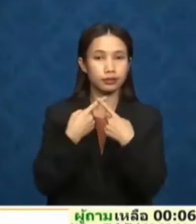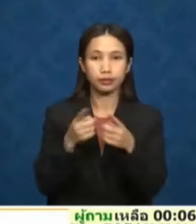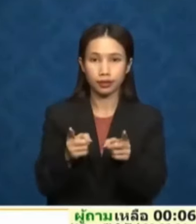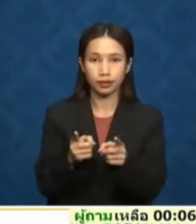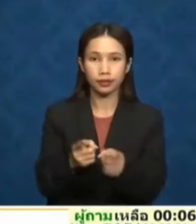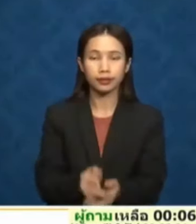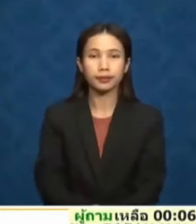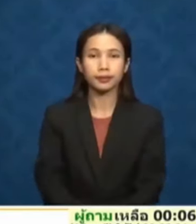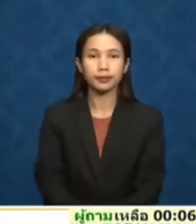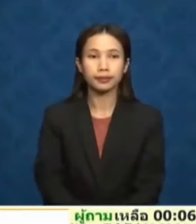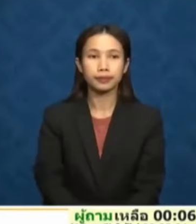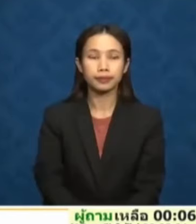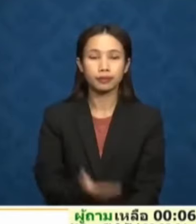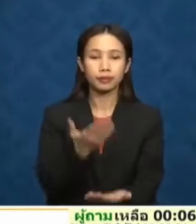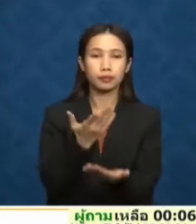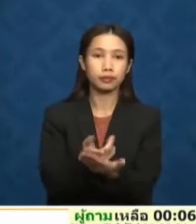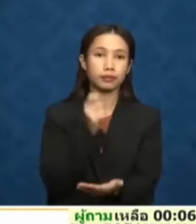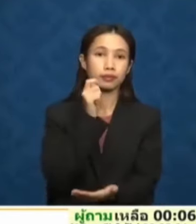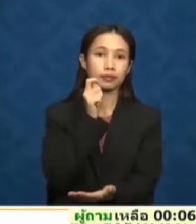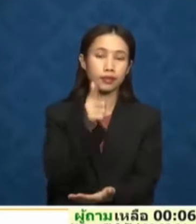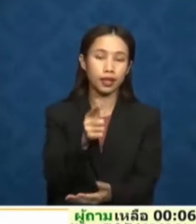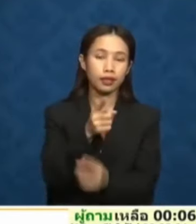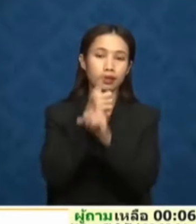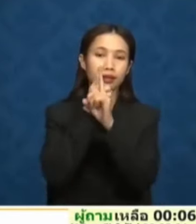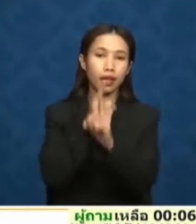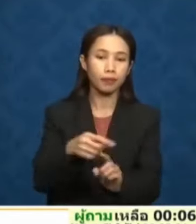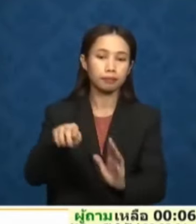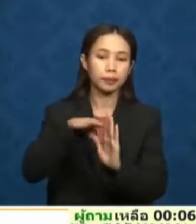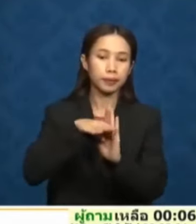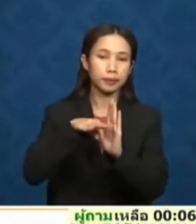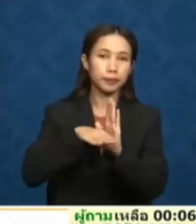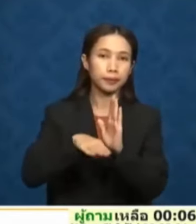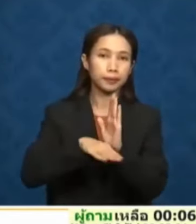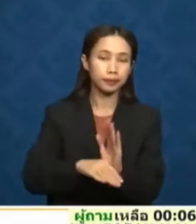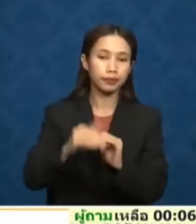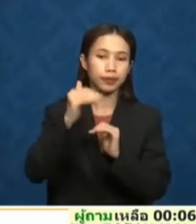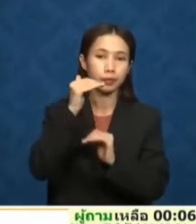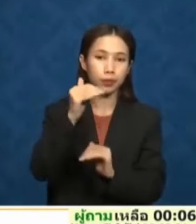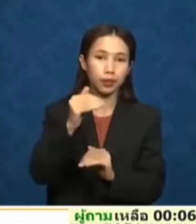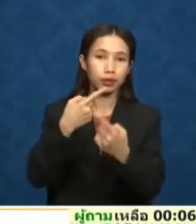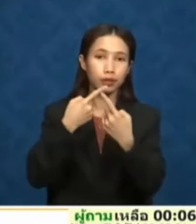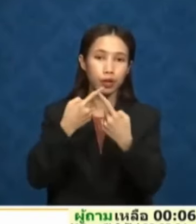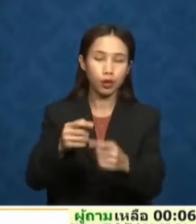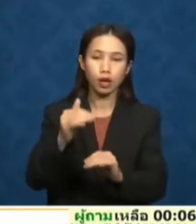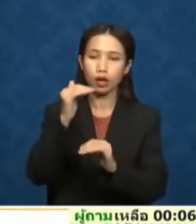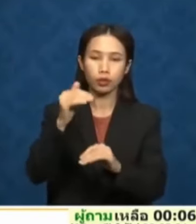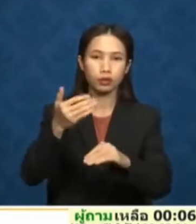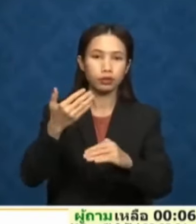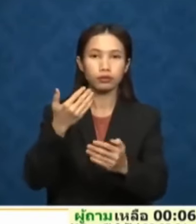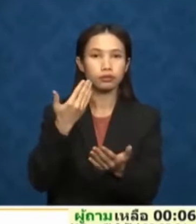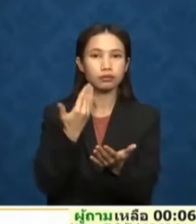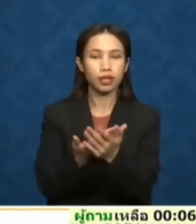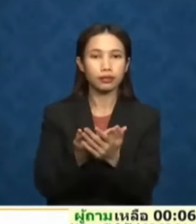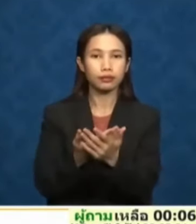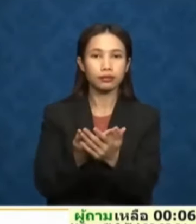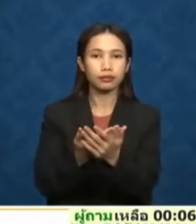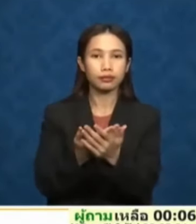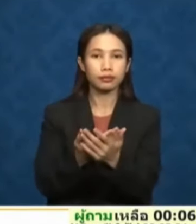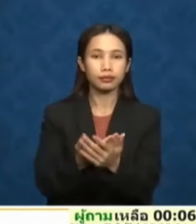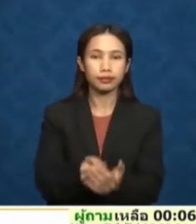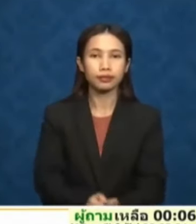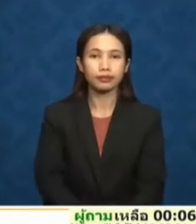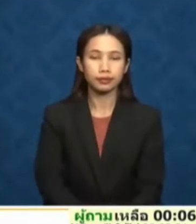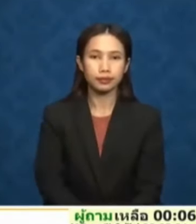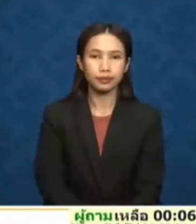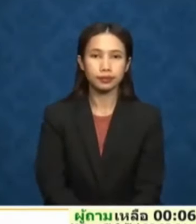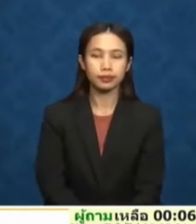ที่เราใช้ว่าจ่ายตามรายการกำหนดแต่ไม่เกินเพดานวงเงินคือFree Schedule with